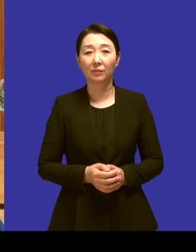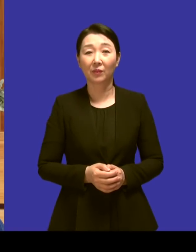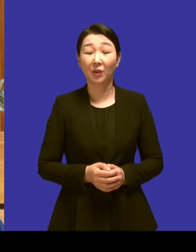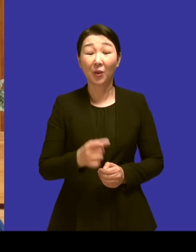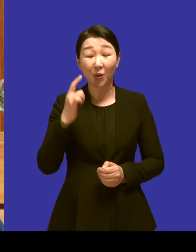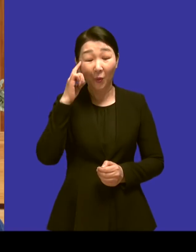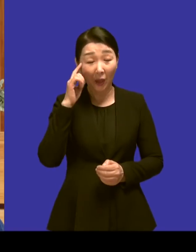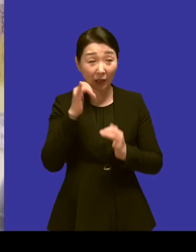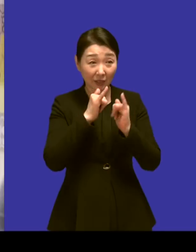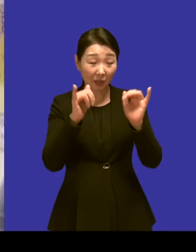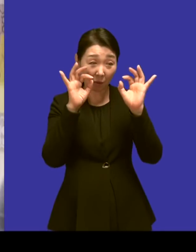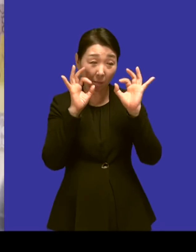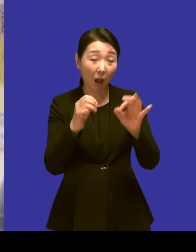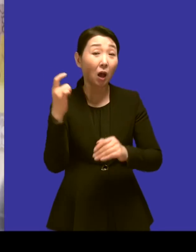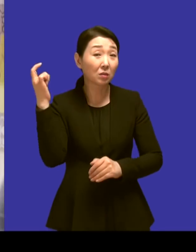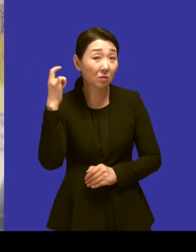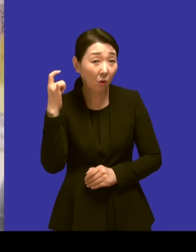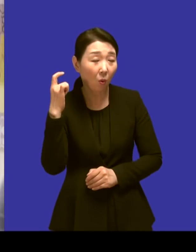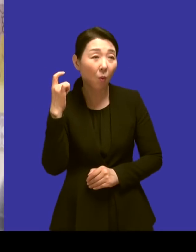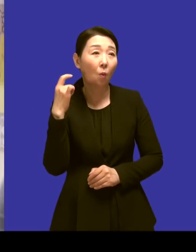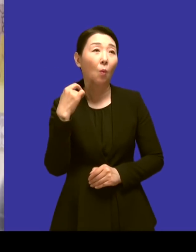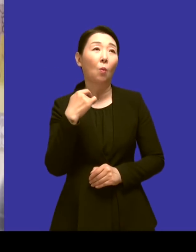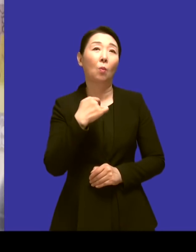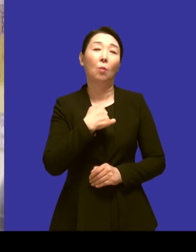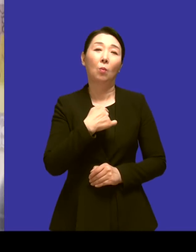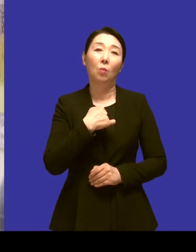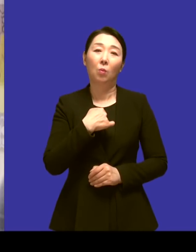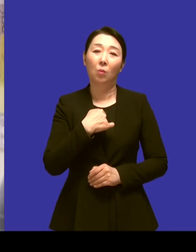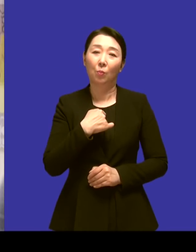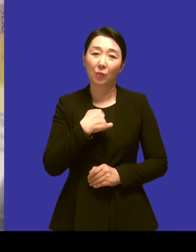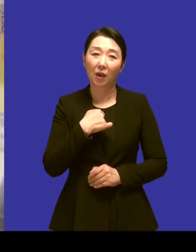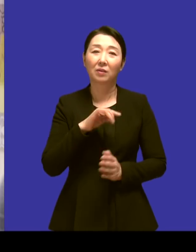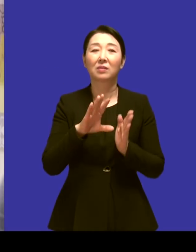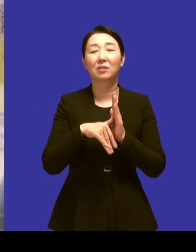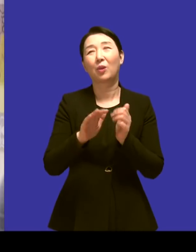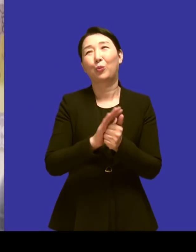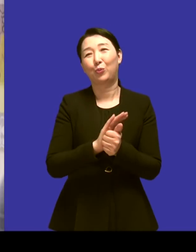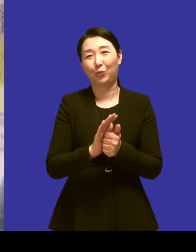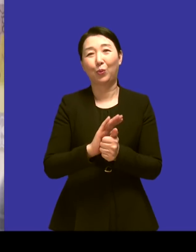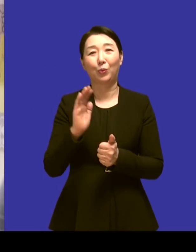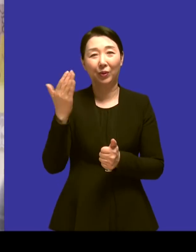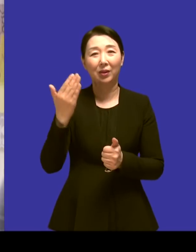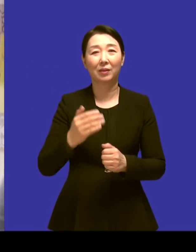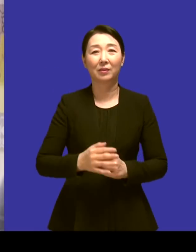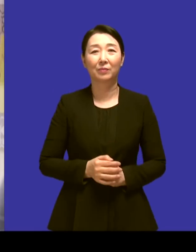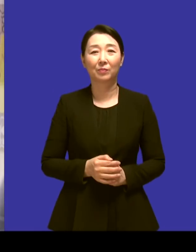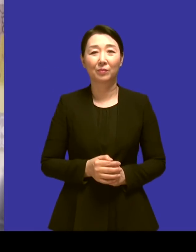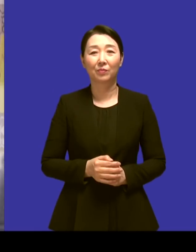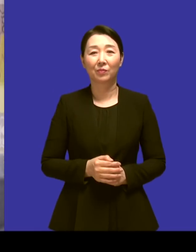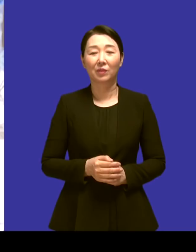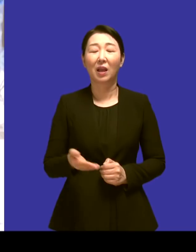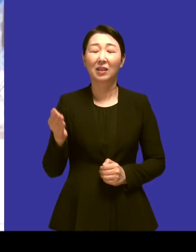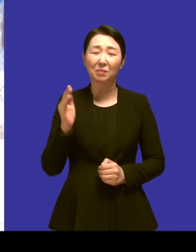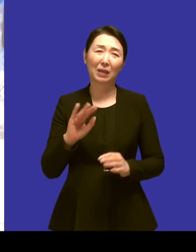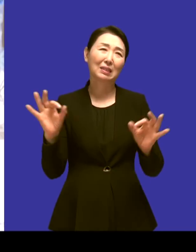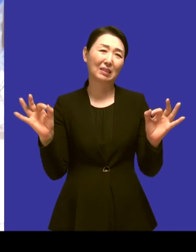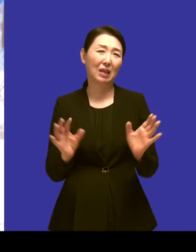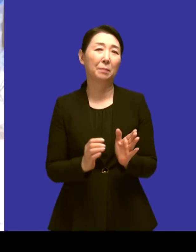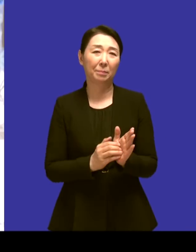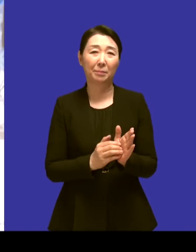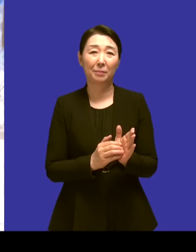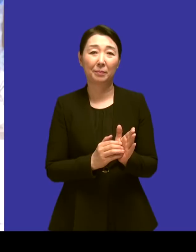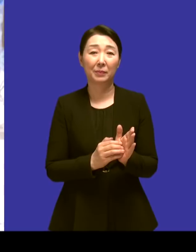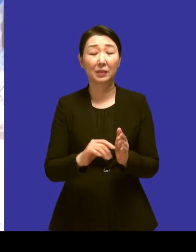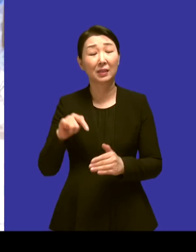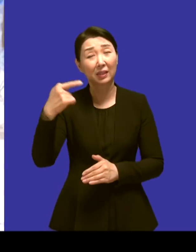그걸 봐주는 것 자체가 너무 저에게는 그 순간의 위로였고 예. 근데 그게 오래 가지 않잖아요. 그러니까